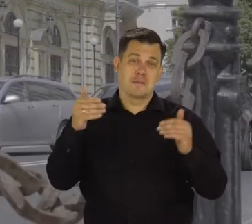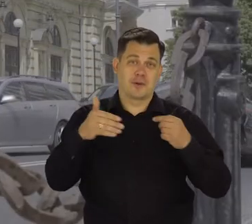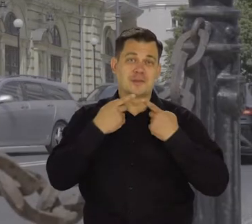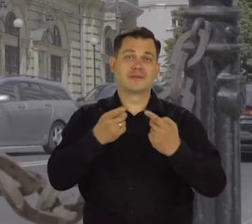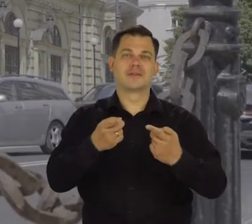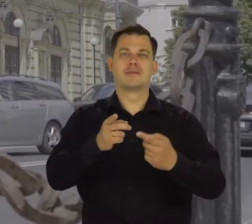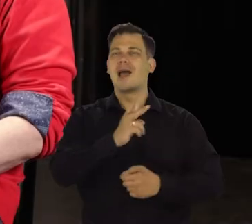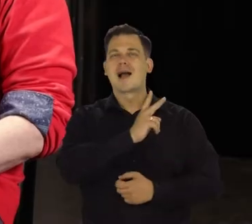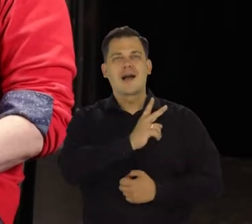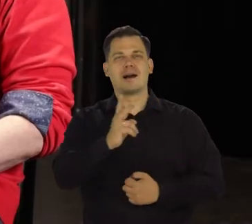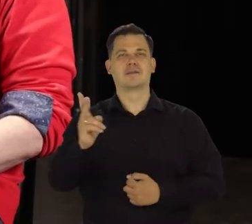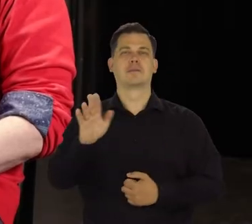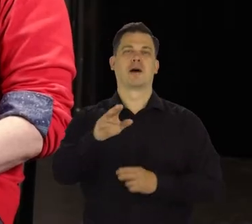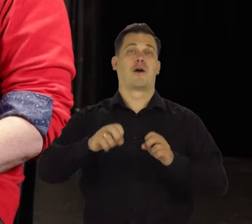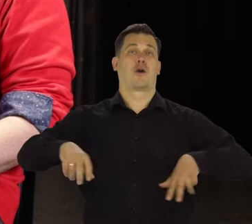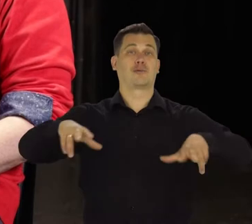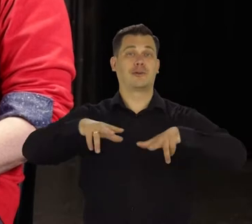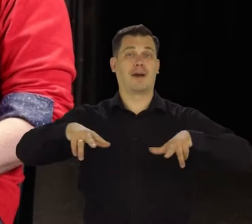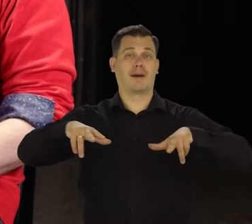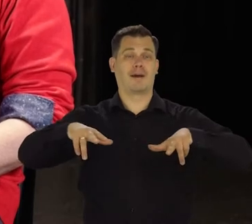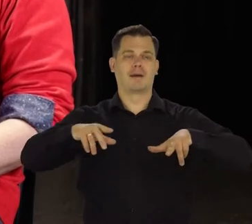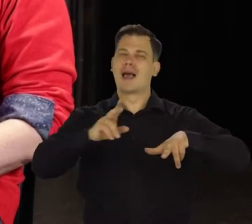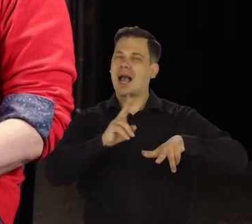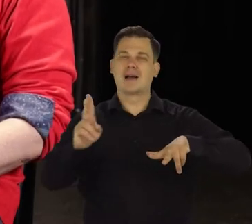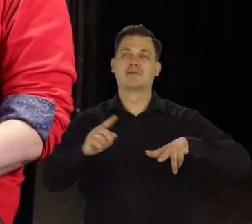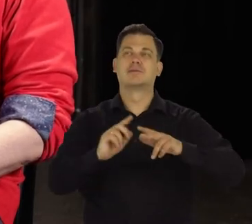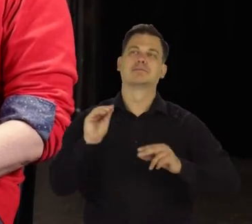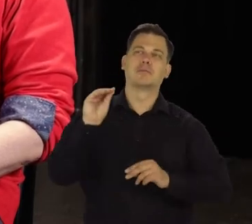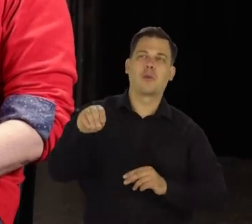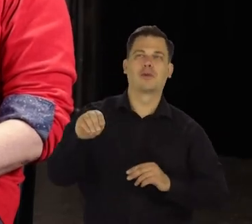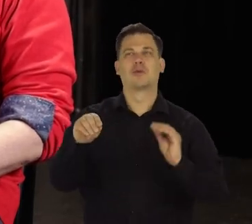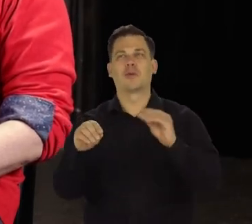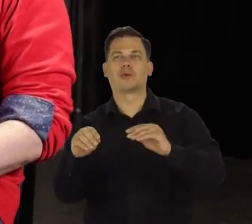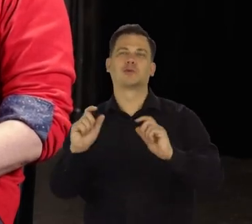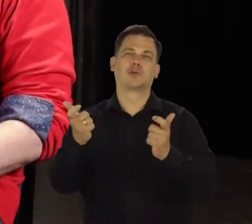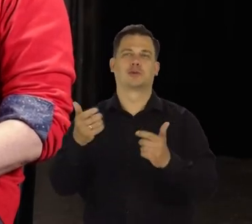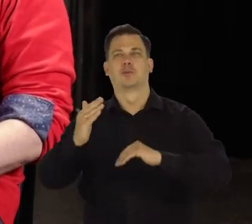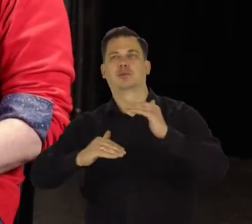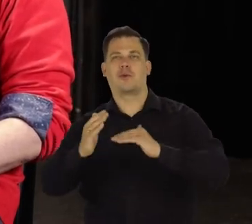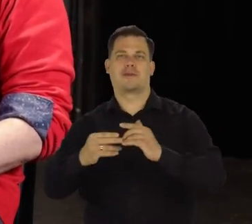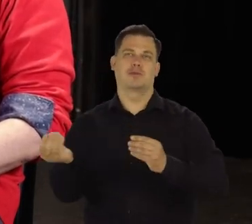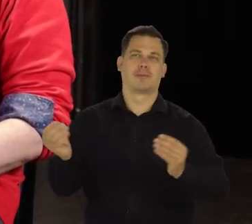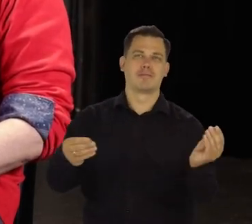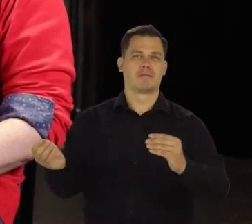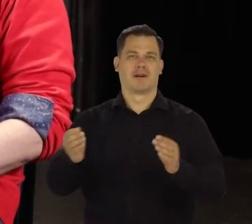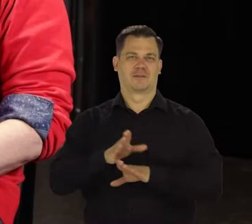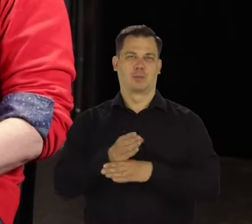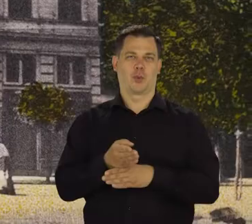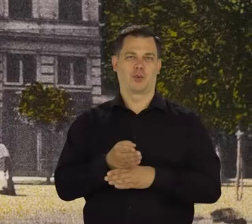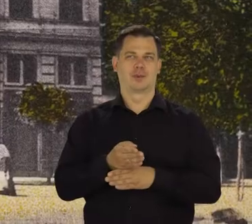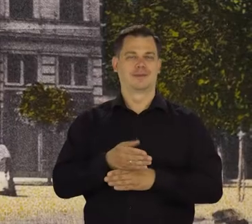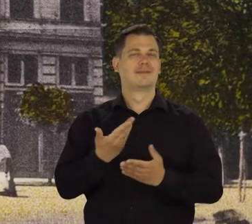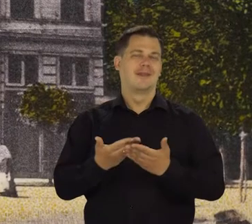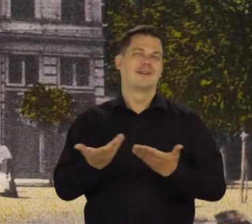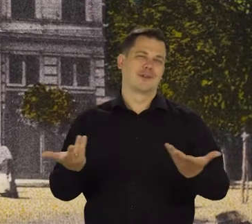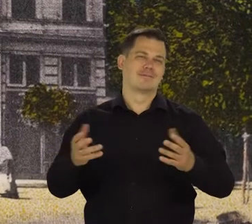że każdy ma w rodzinie kogoś, kto dołożył swoje 5 groszy do budowy tego teatru.